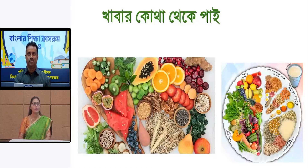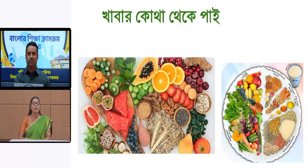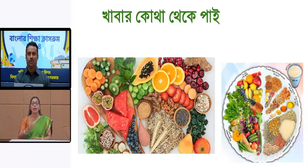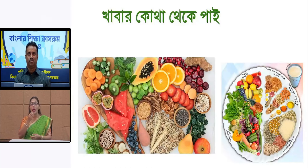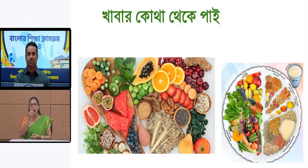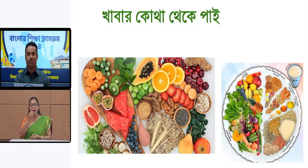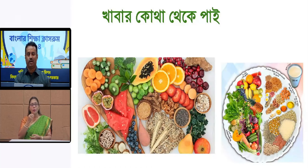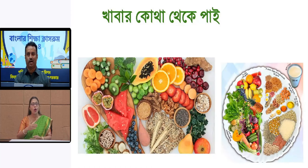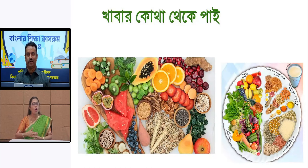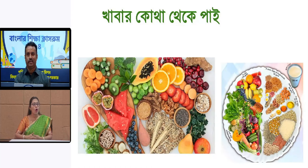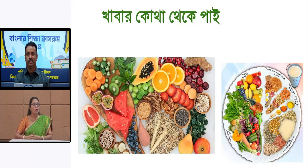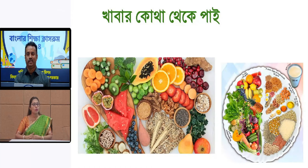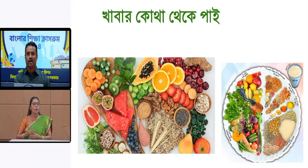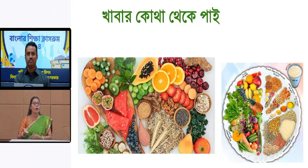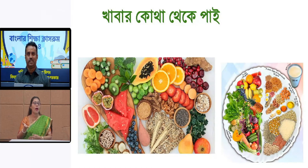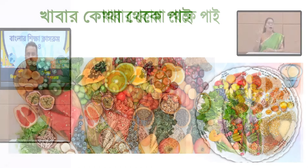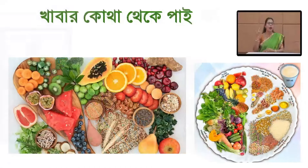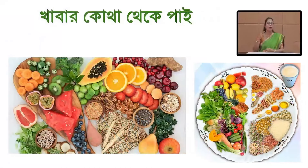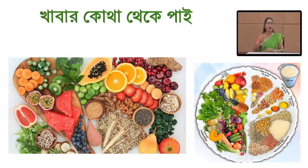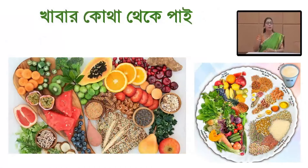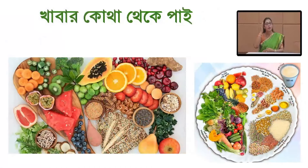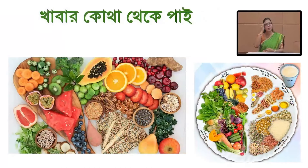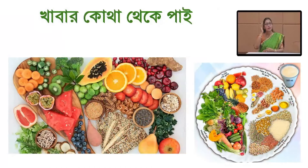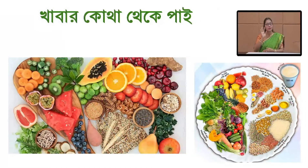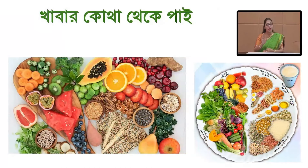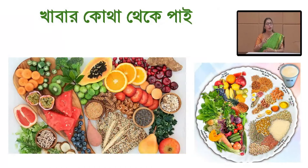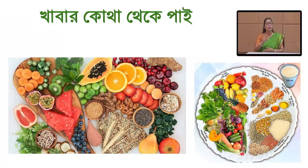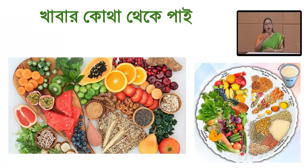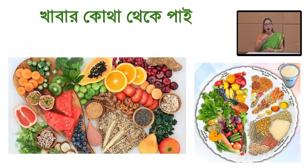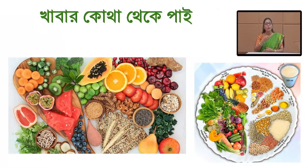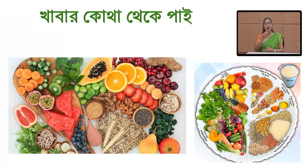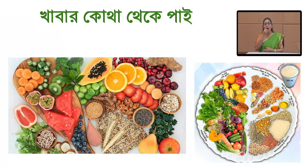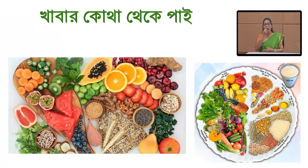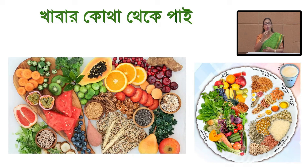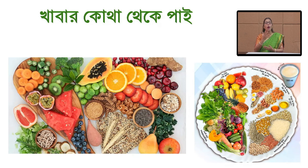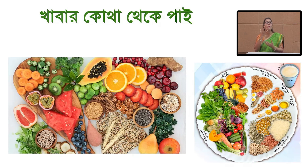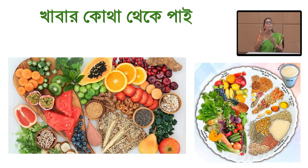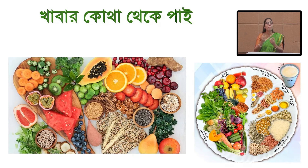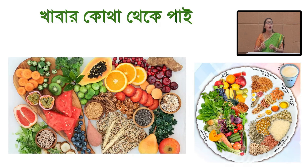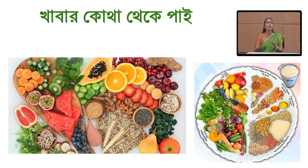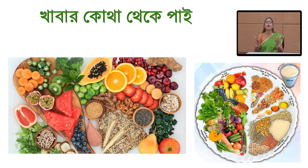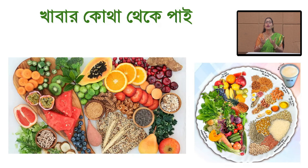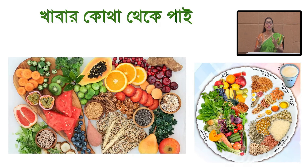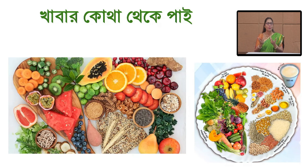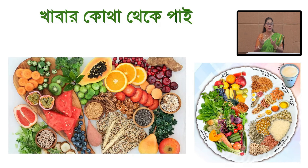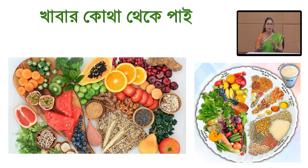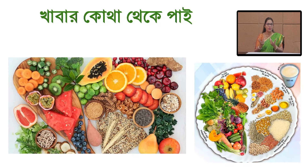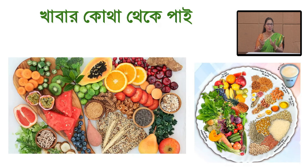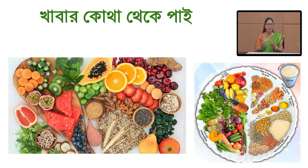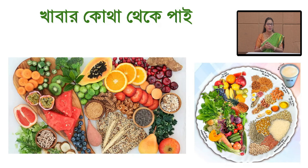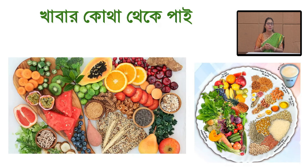খাদ্য হজম হওয়ার আগে আমরা জেনে নেই আমরা কোথা থেকে খাবার পেয়ে